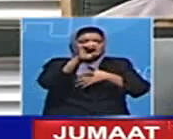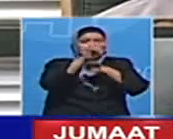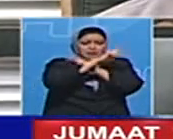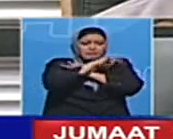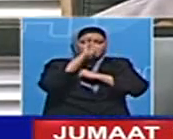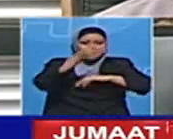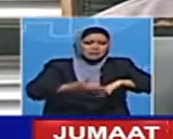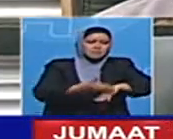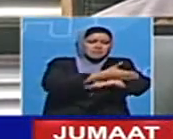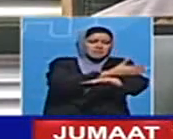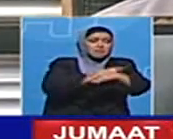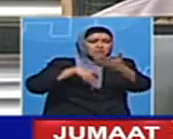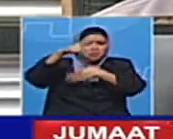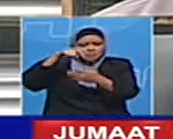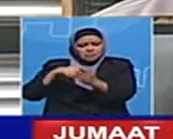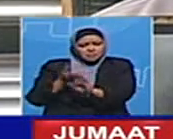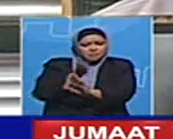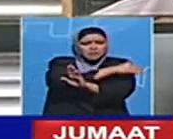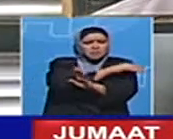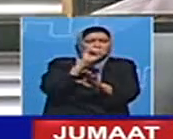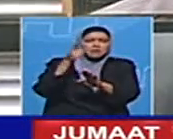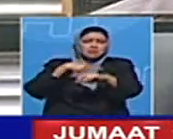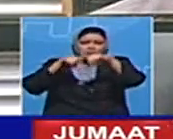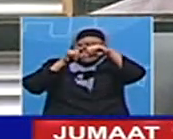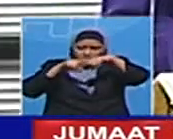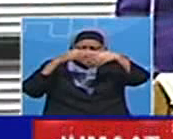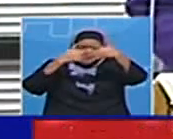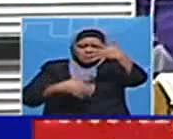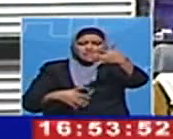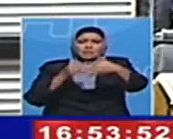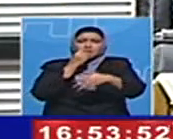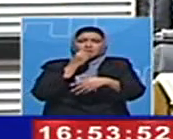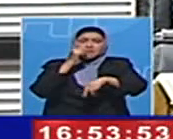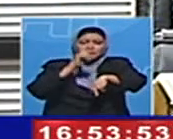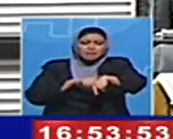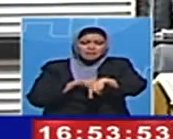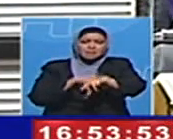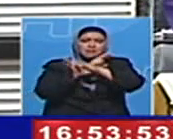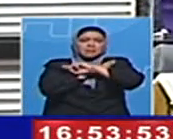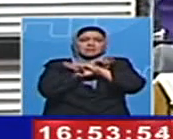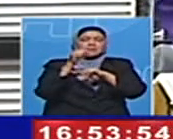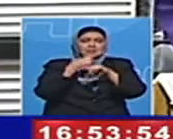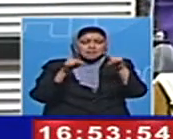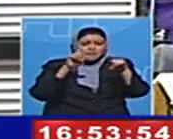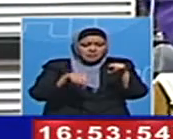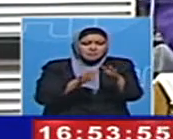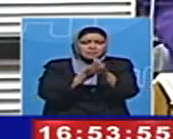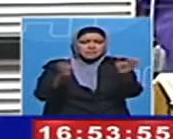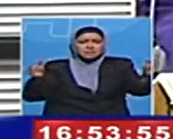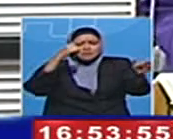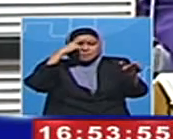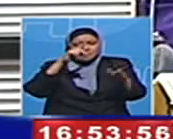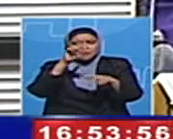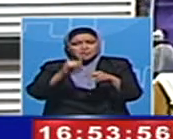program ini yang sebelumnya hanya tertakluk kepada makanan waktu Rehat akan diperluaskan dengan kos tambahan